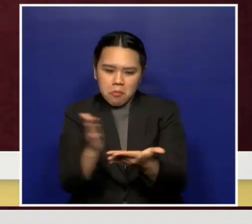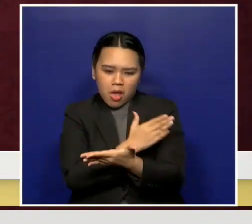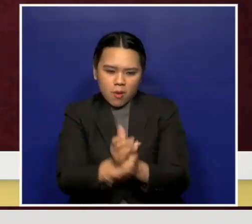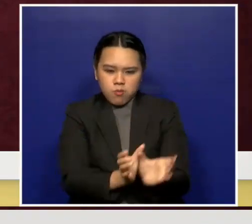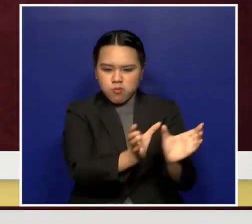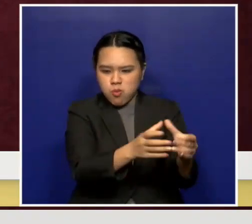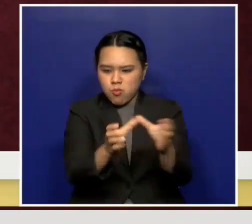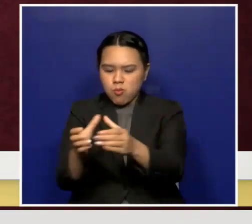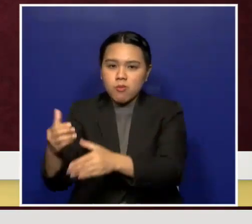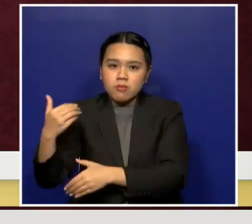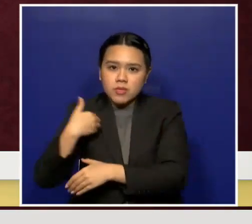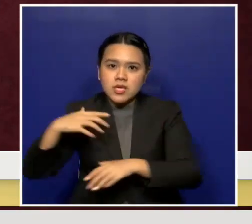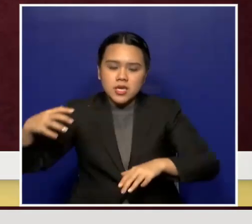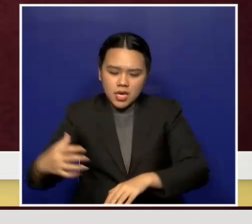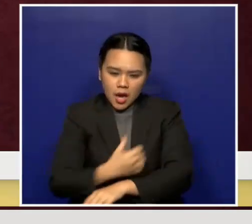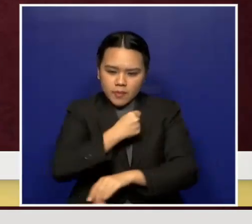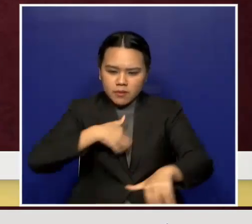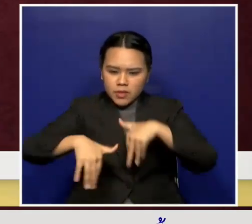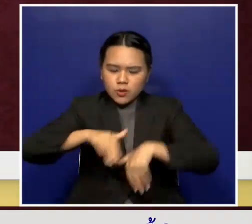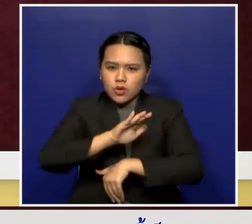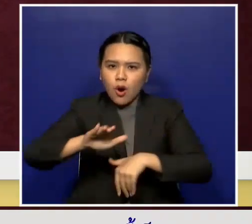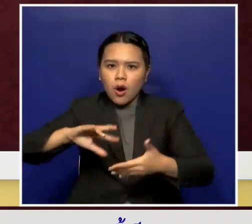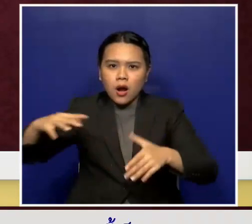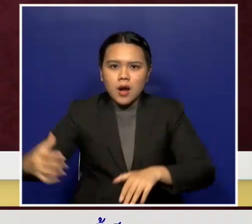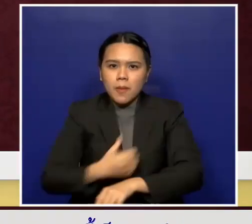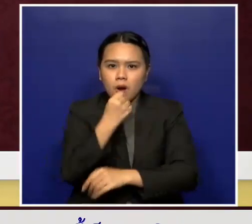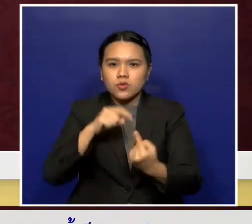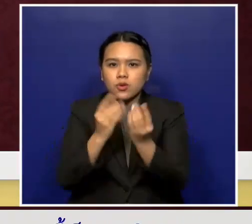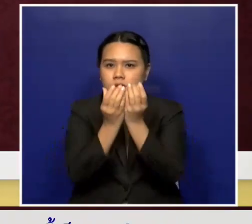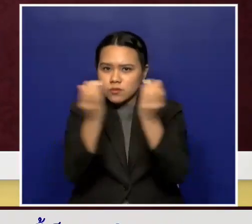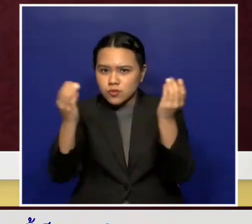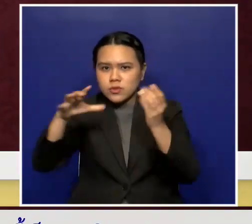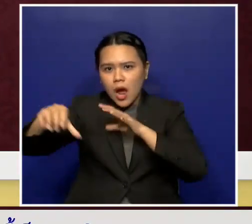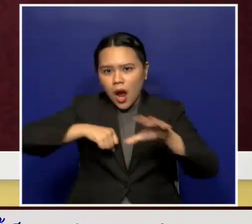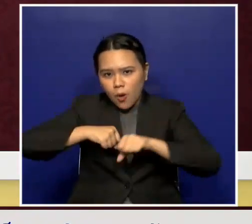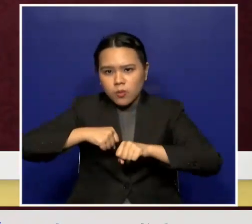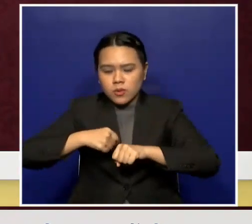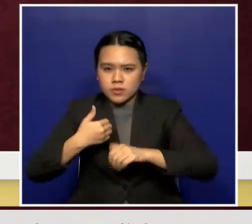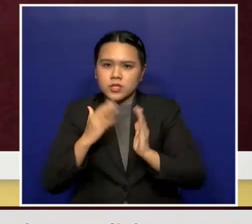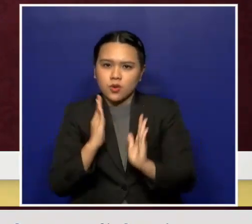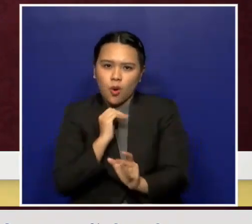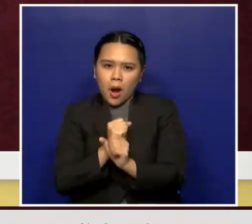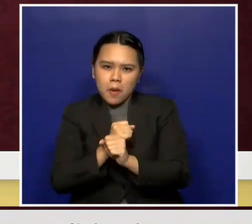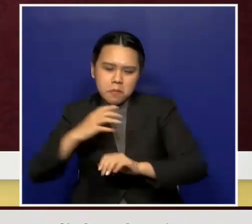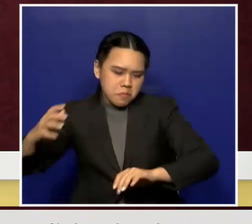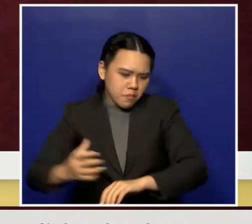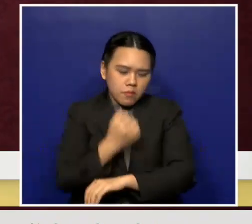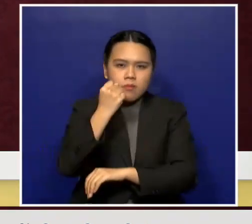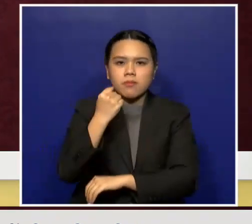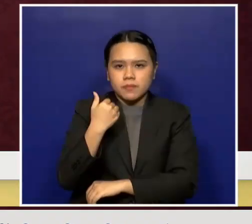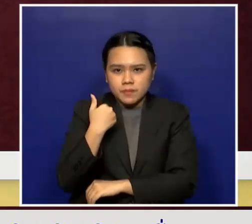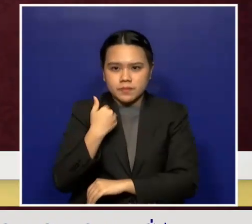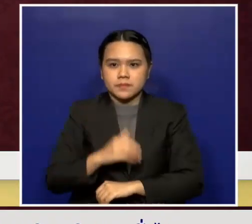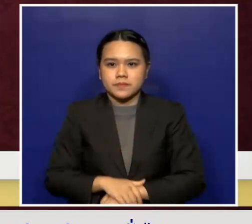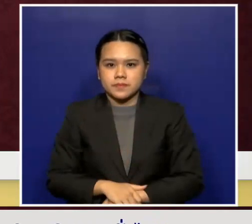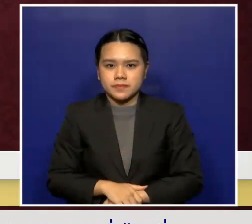ำนาจที่เป็นของประชาชนถูกยึดไปโดยรัฐธรรมนูญโดยเผด็จการสุภาพที่สุดแล้วนะครับ